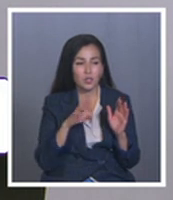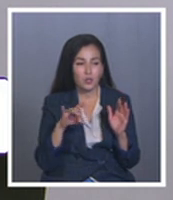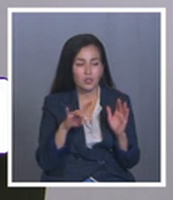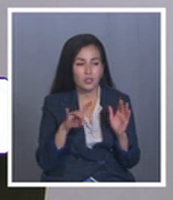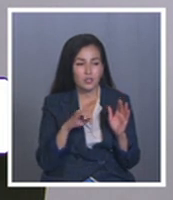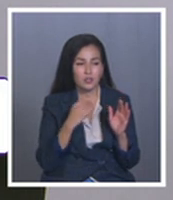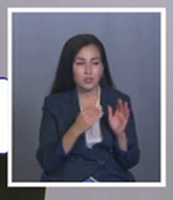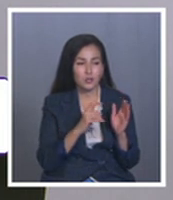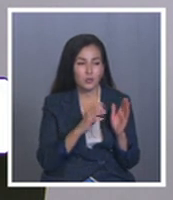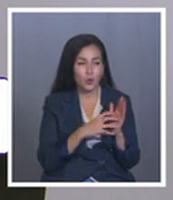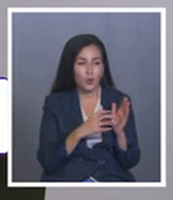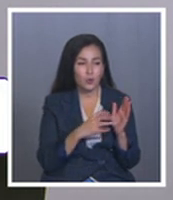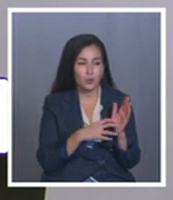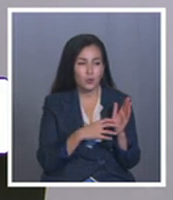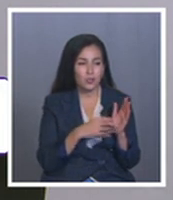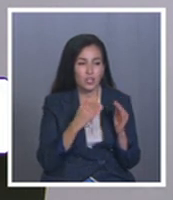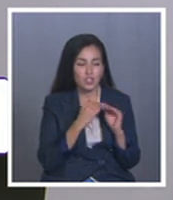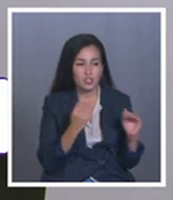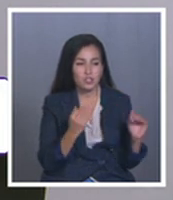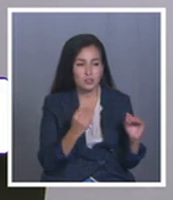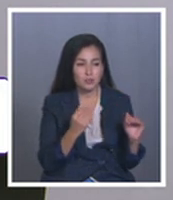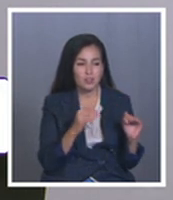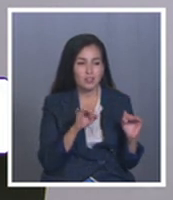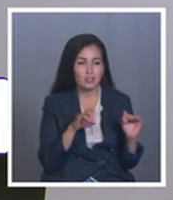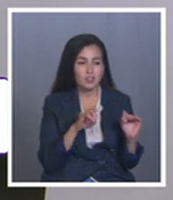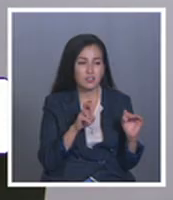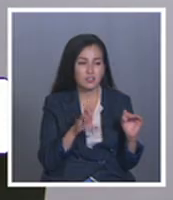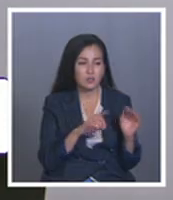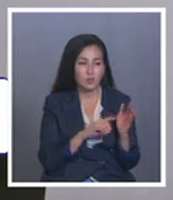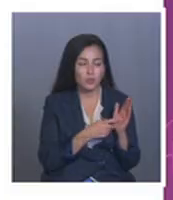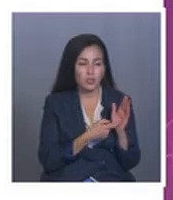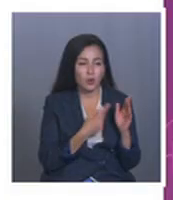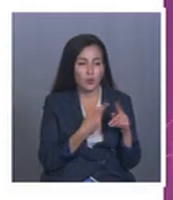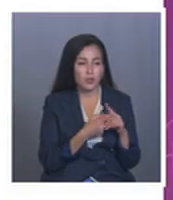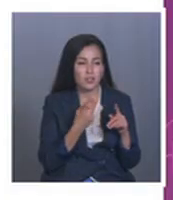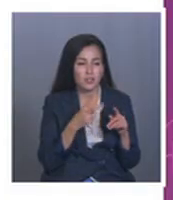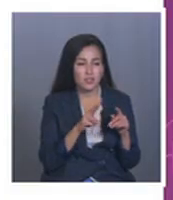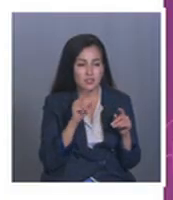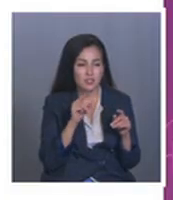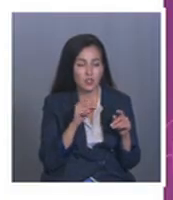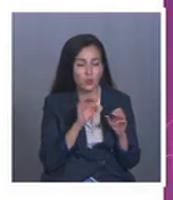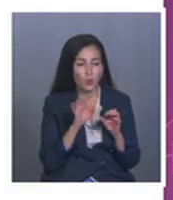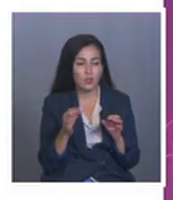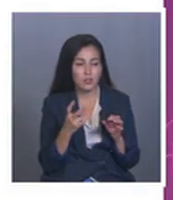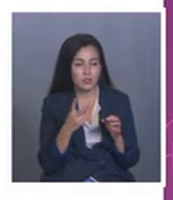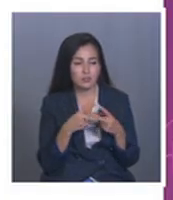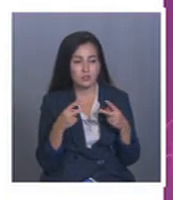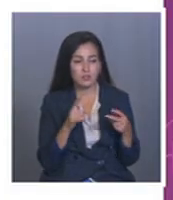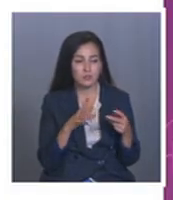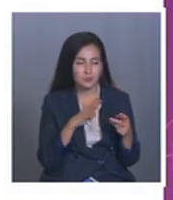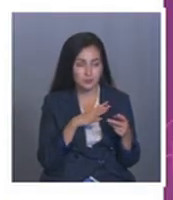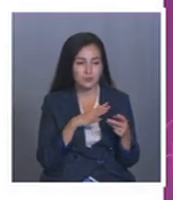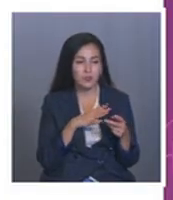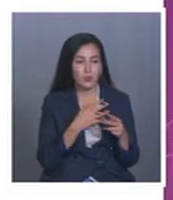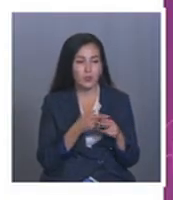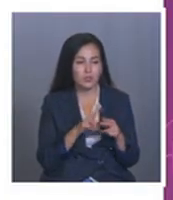хлордың тотығу дәрежесі мен оның индексінің көбейтіндісінің екі санының қосындысы 0 болу керек. Ол үшін X